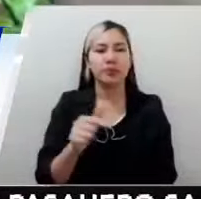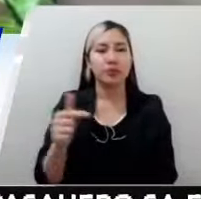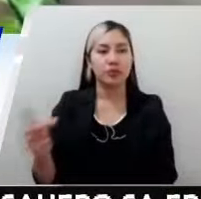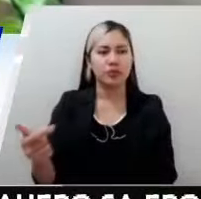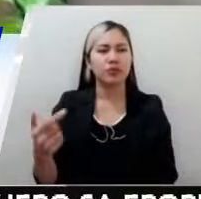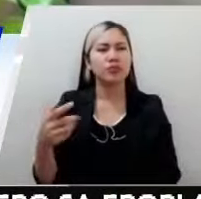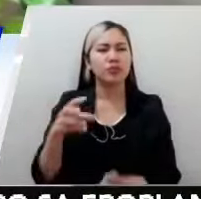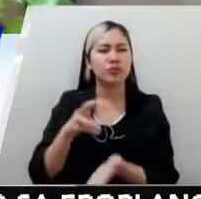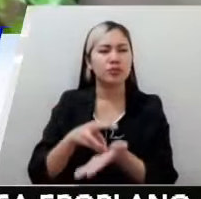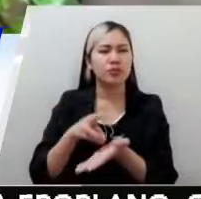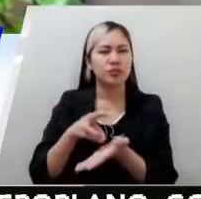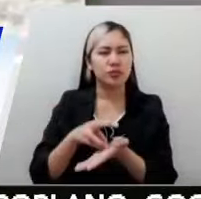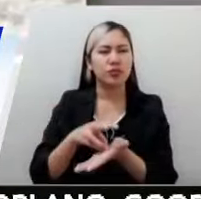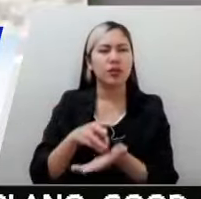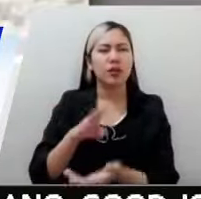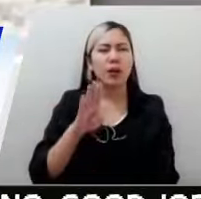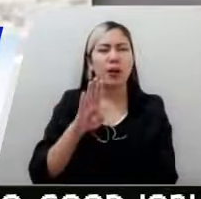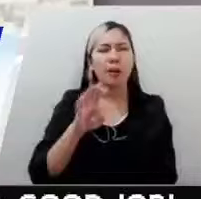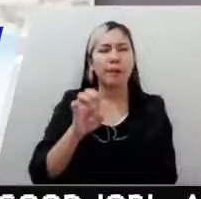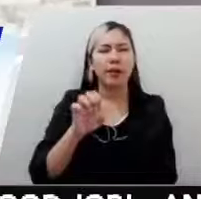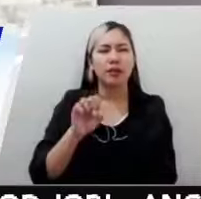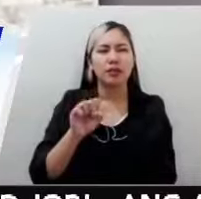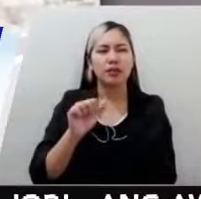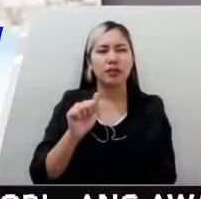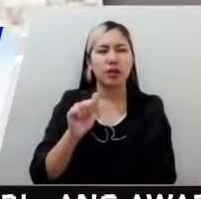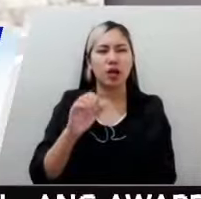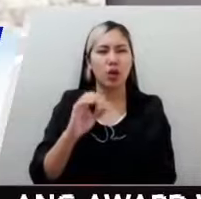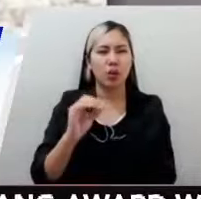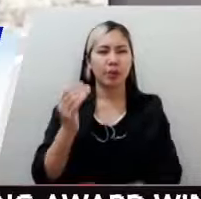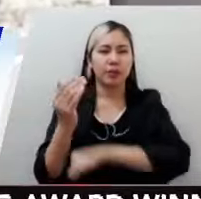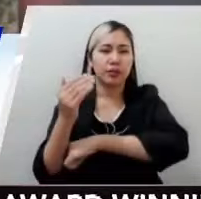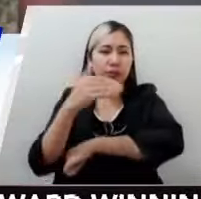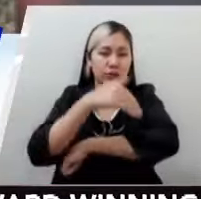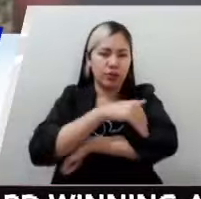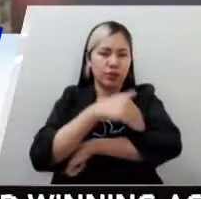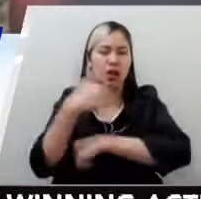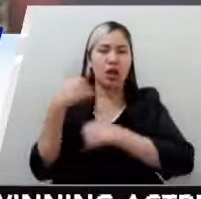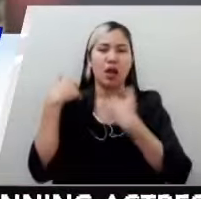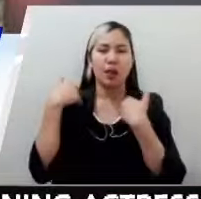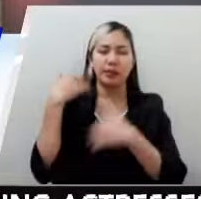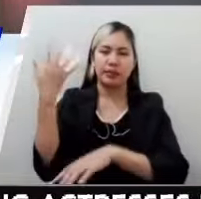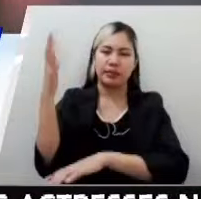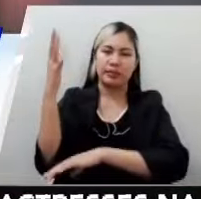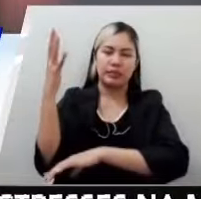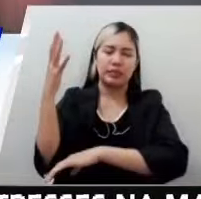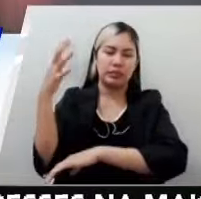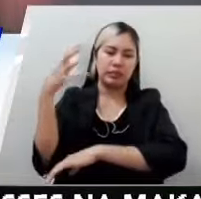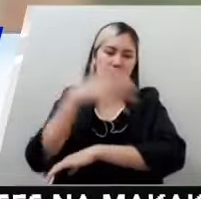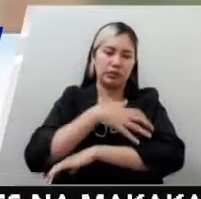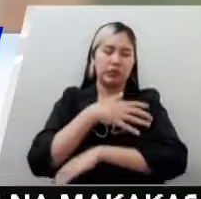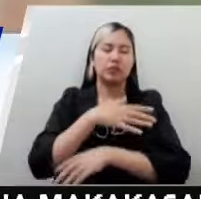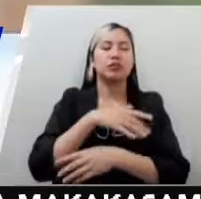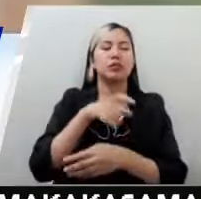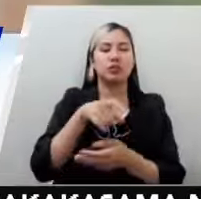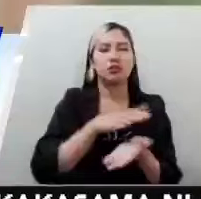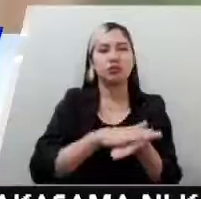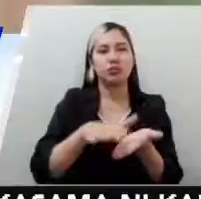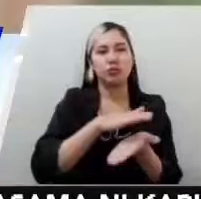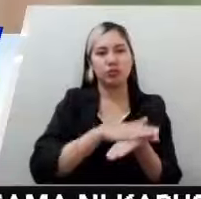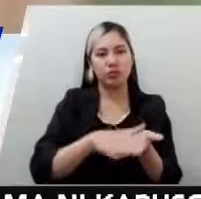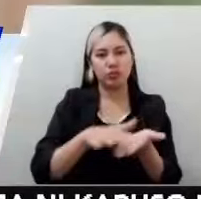puno sa Kiniway Sagado Road. May bumagsak ding puno sa bayan ng Natonin dahil sa malakas na ulan at